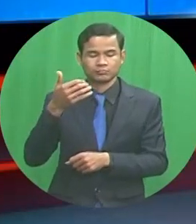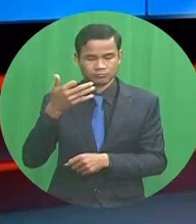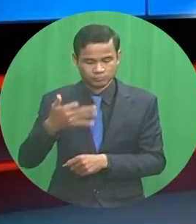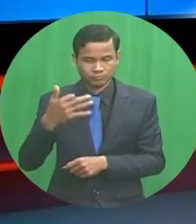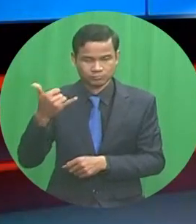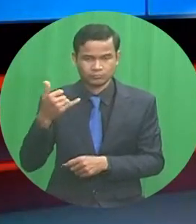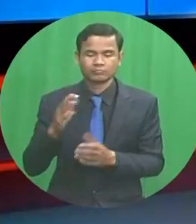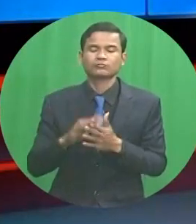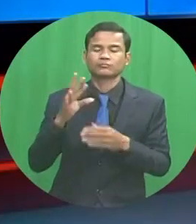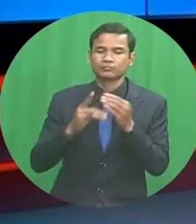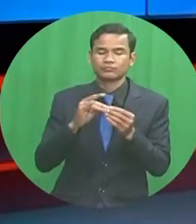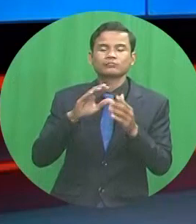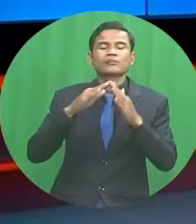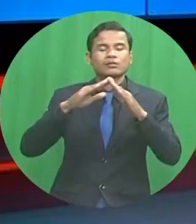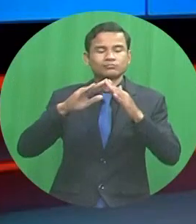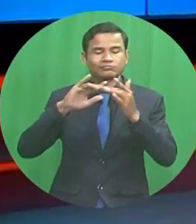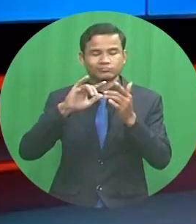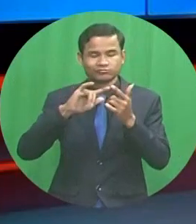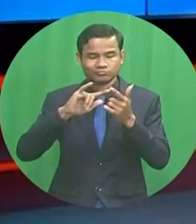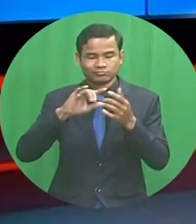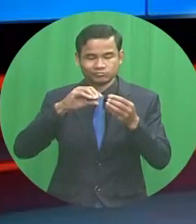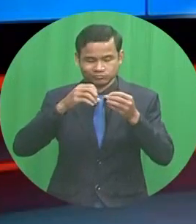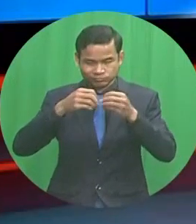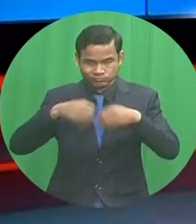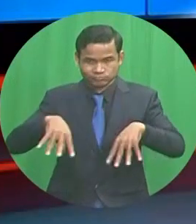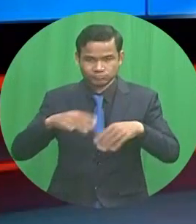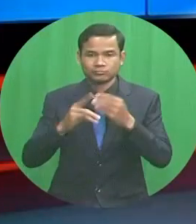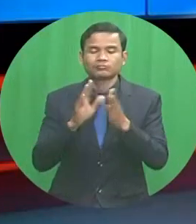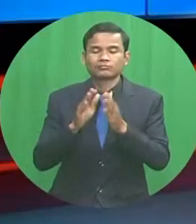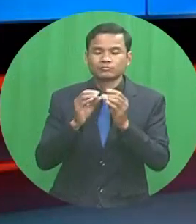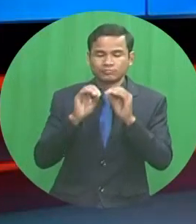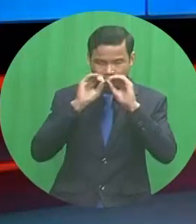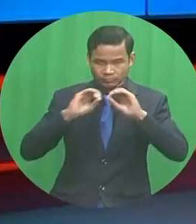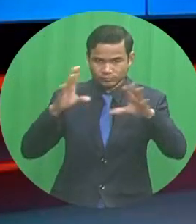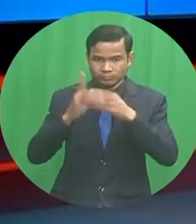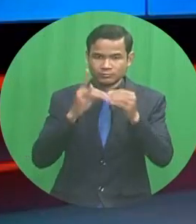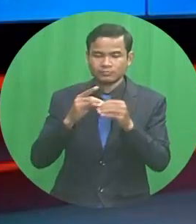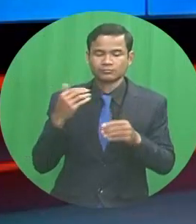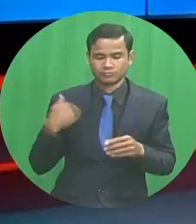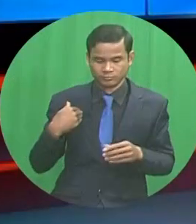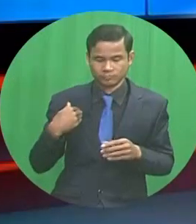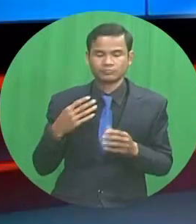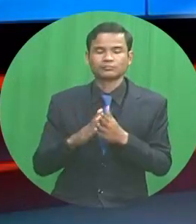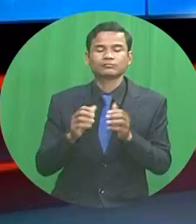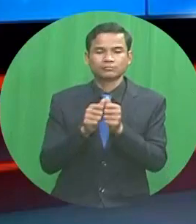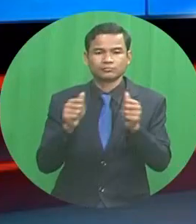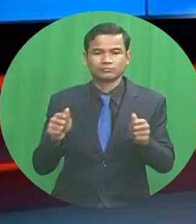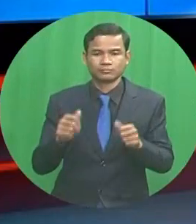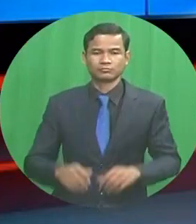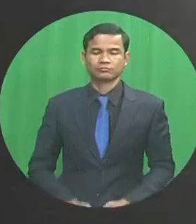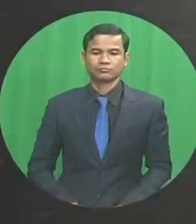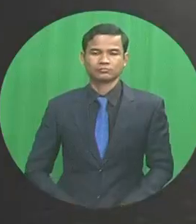នៃតួកប៉ាល់ Titanic កំពុងត្រូវបានចេញពីការផ្សព្វផ្សាយដោយស្ថាប័ន Foothold Oceanographic